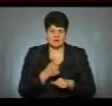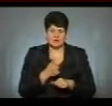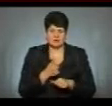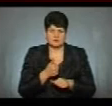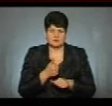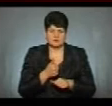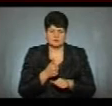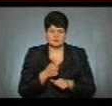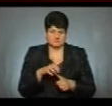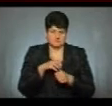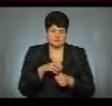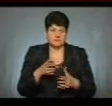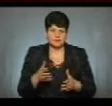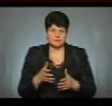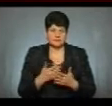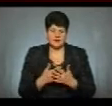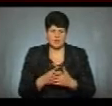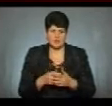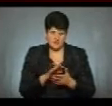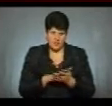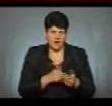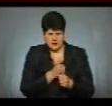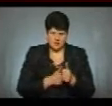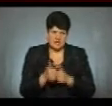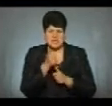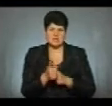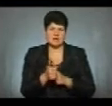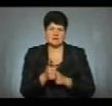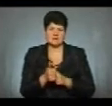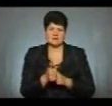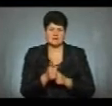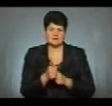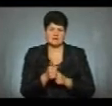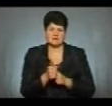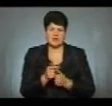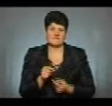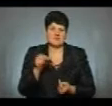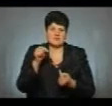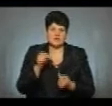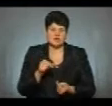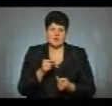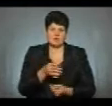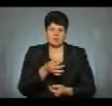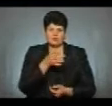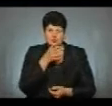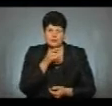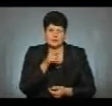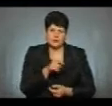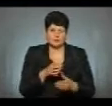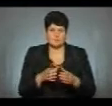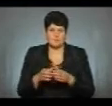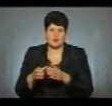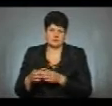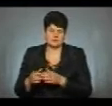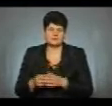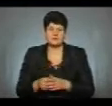скажімо. Тобто, і далі лідер визначає уподобання тієї чи іншої партії. Тобто,